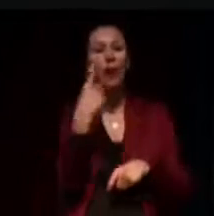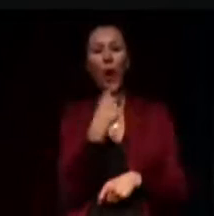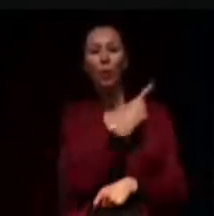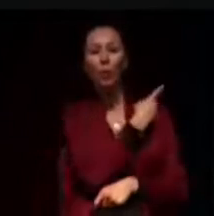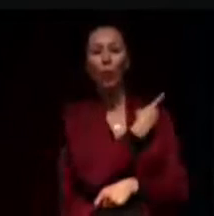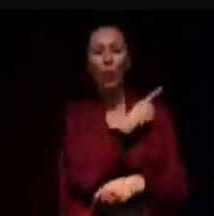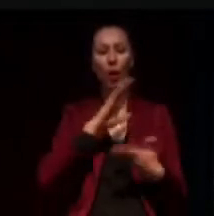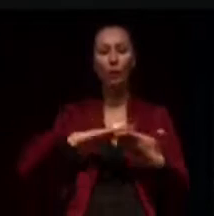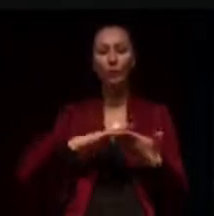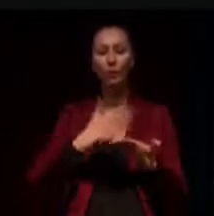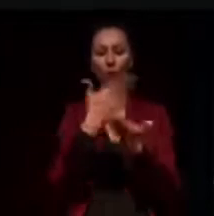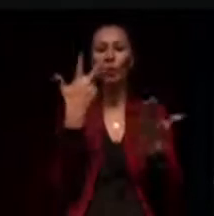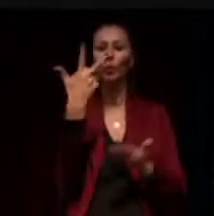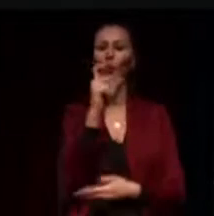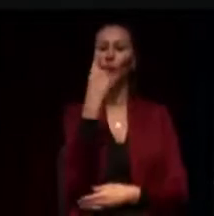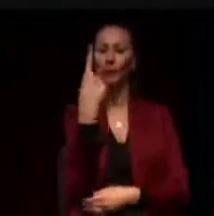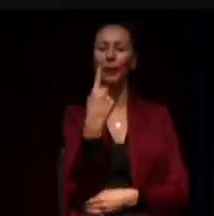arkadaşlar?